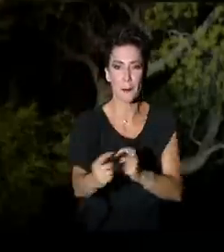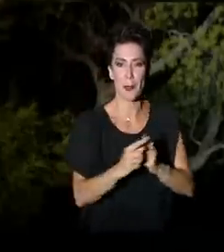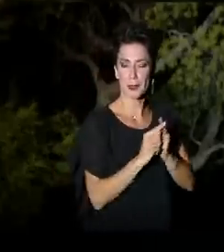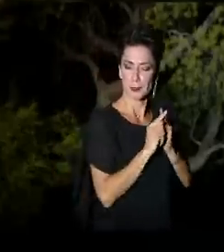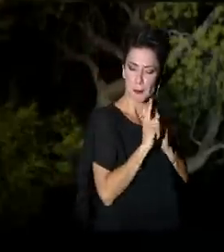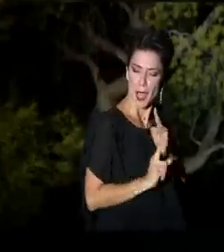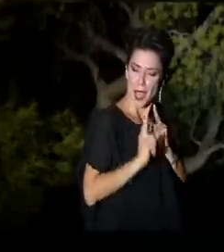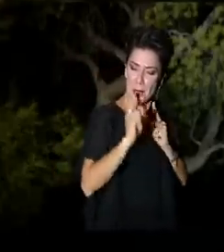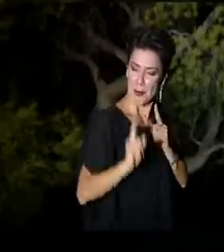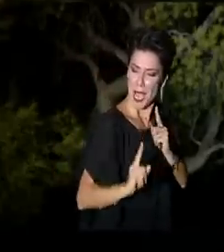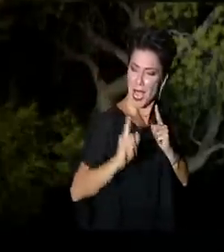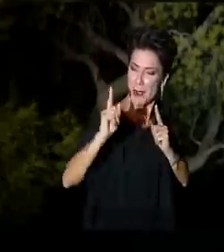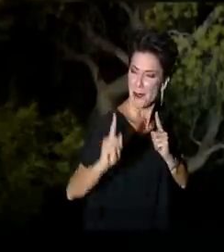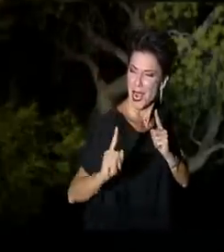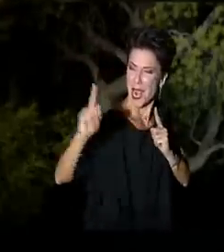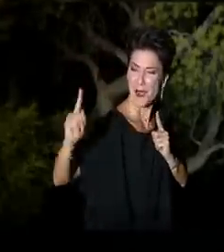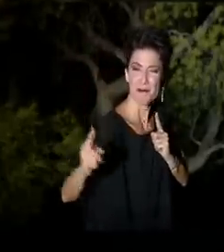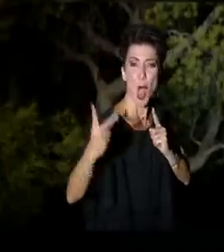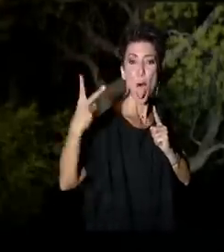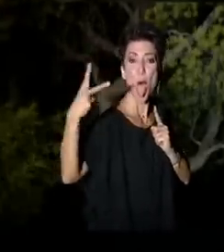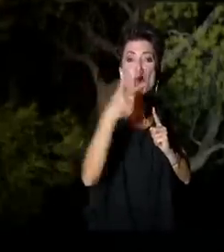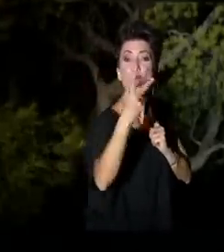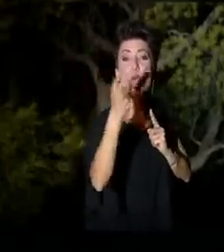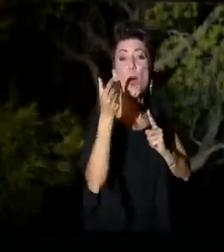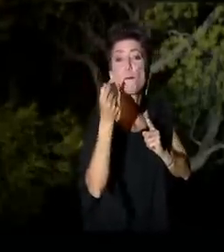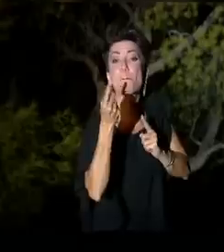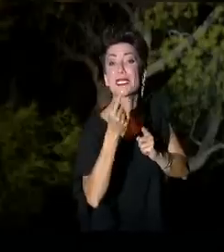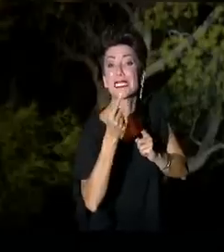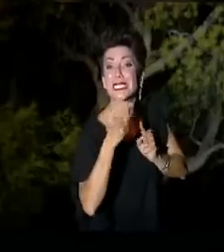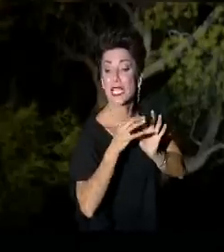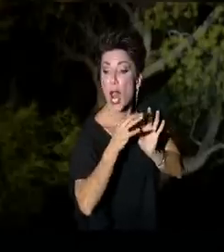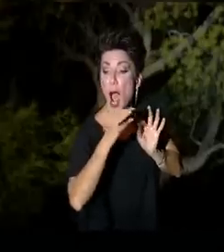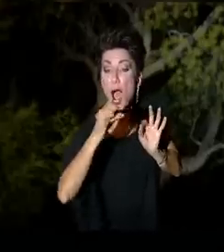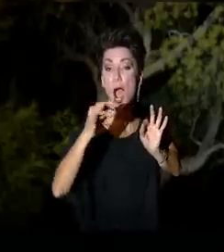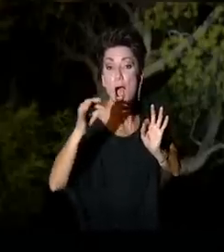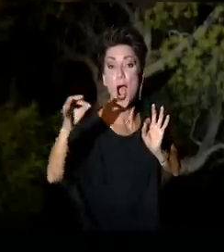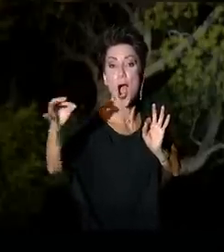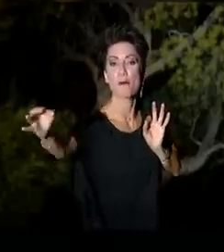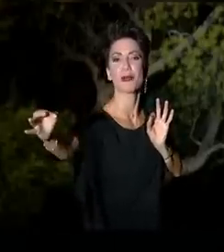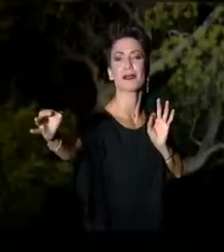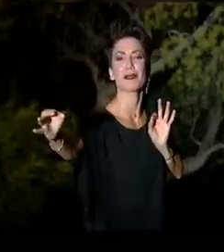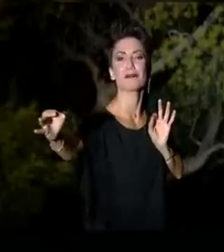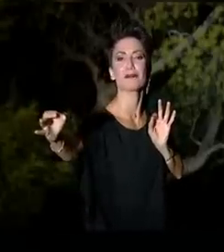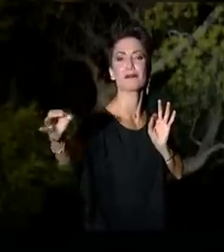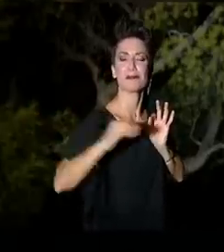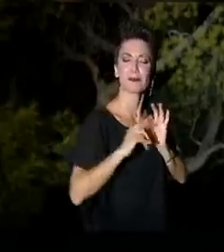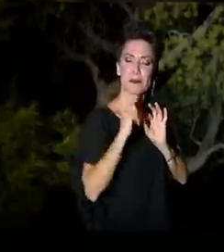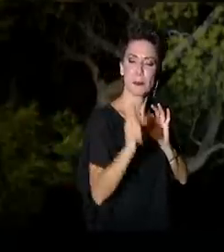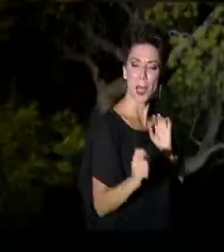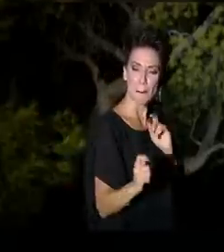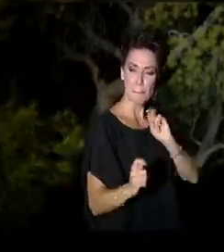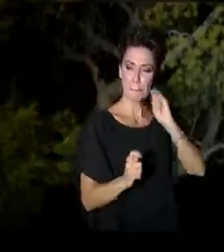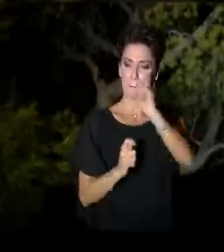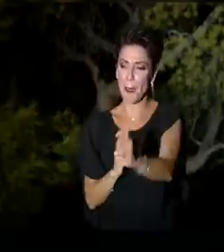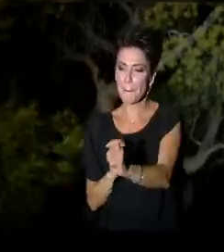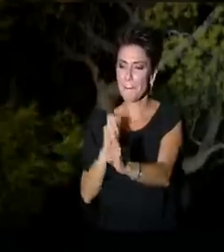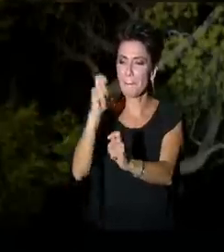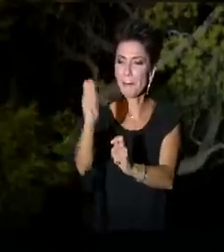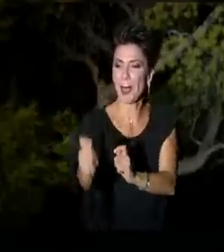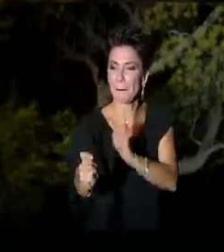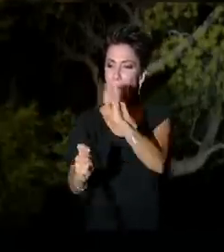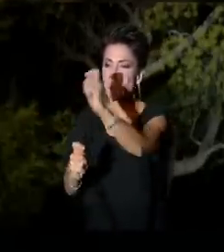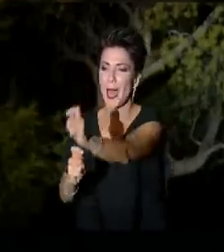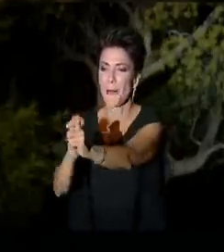λαμπαδιοδρομία 2,5 χιλιόμετρων που στεφάνωνε πανηγυρικά τα Παναθήναια,